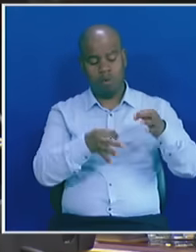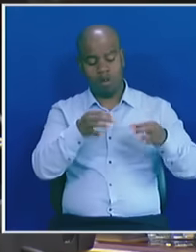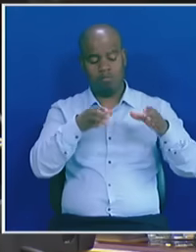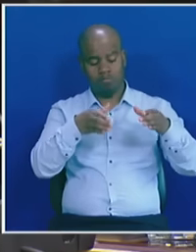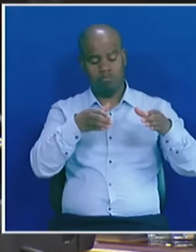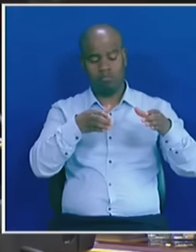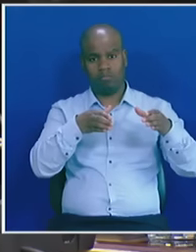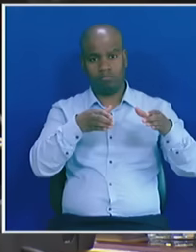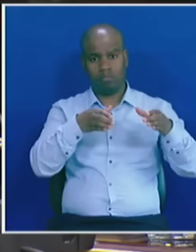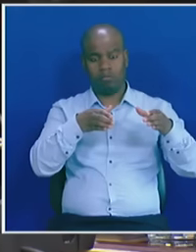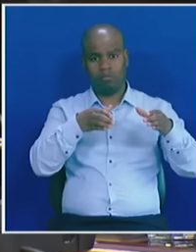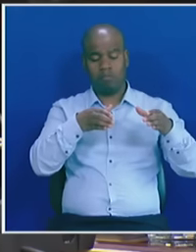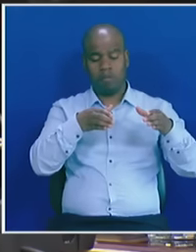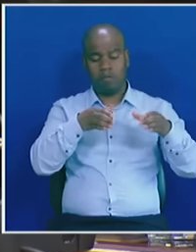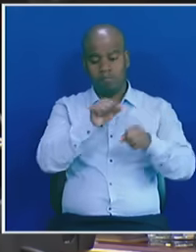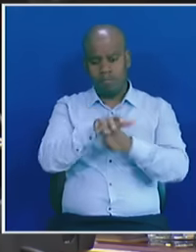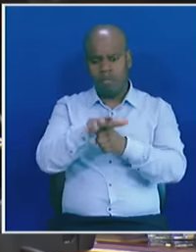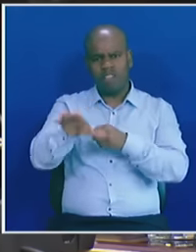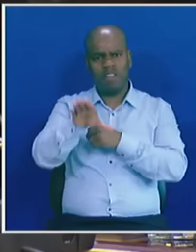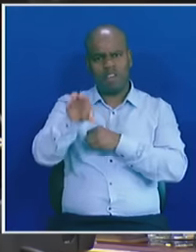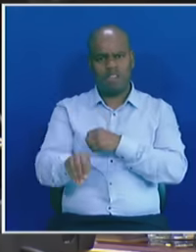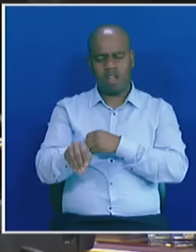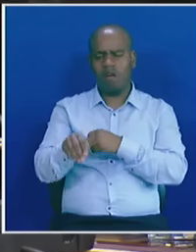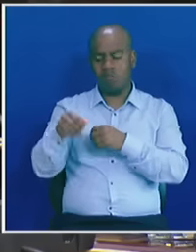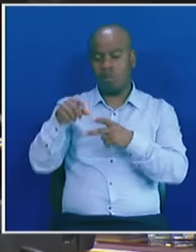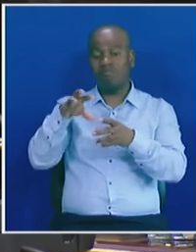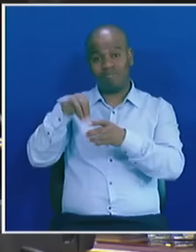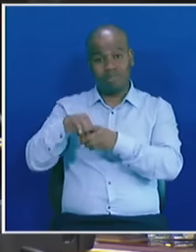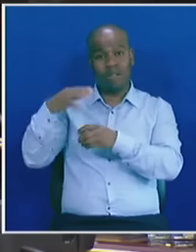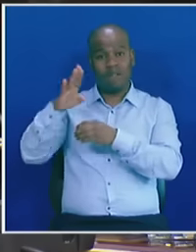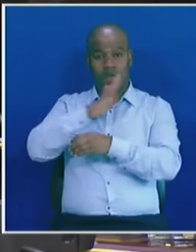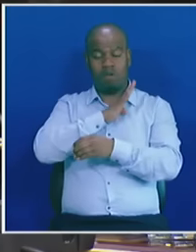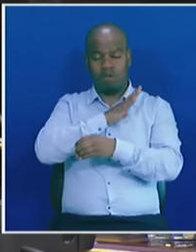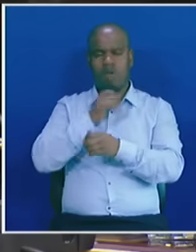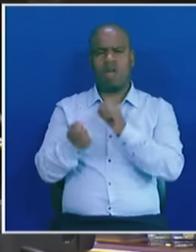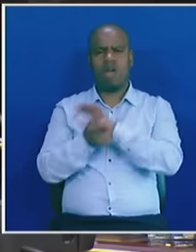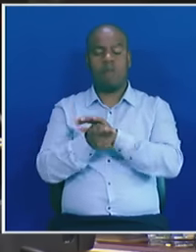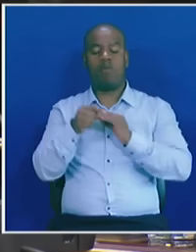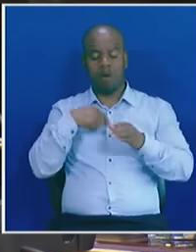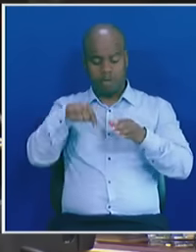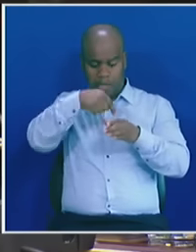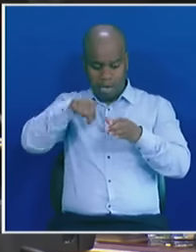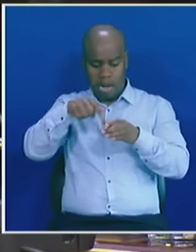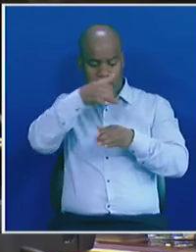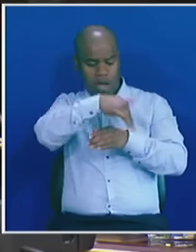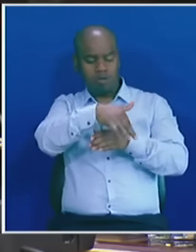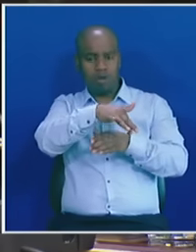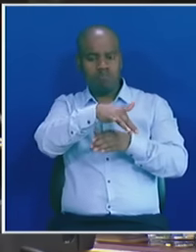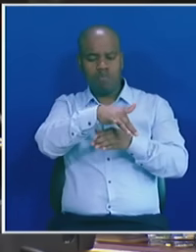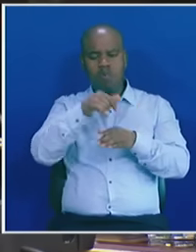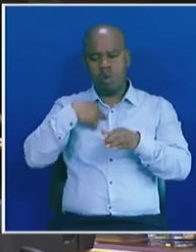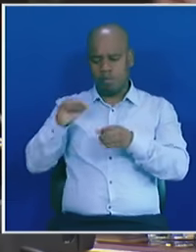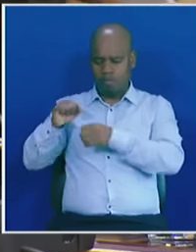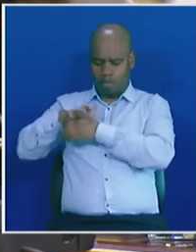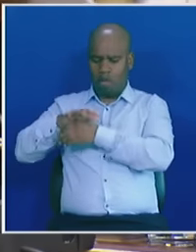much socio-economic, political and defense related. The threat manifests in external and internal influence, and the changes derive from